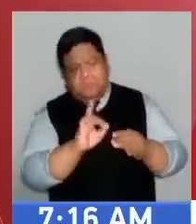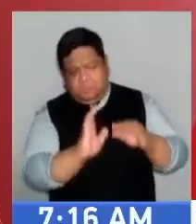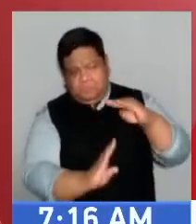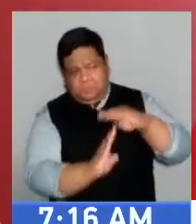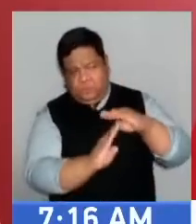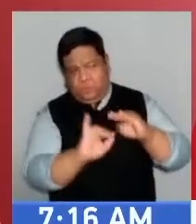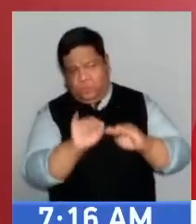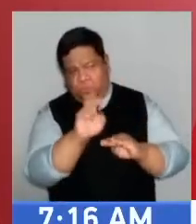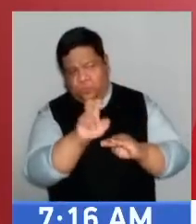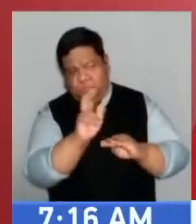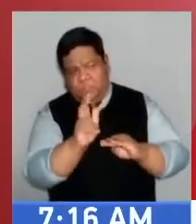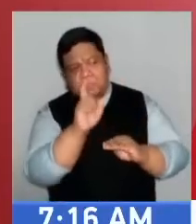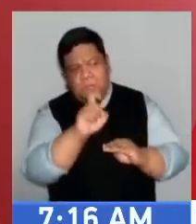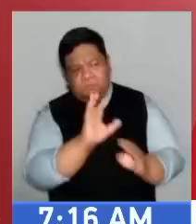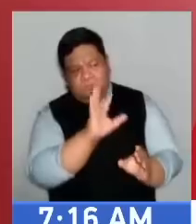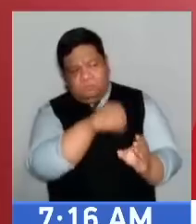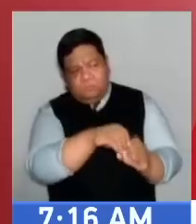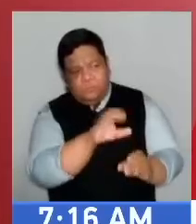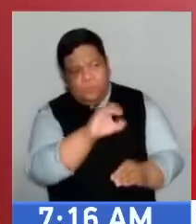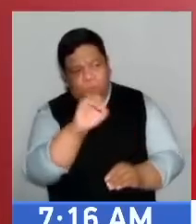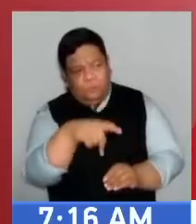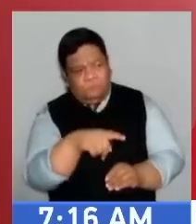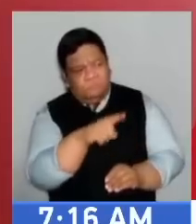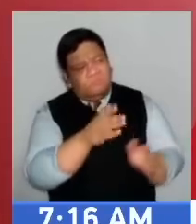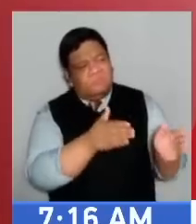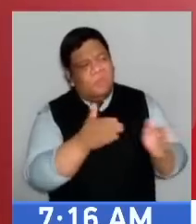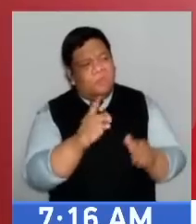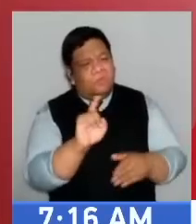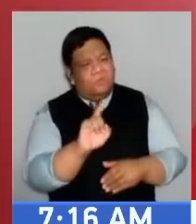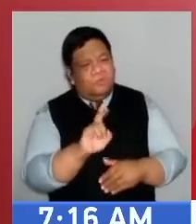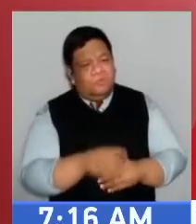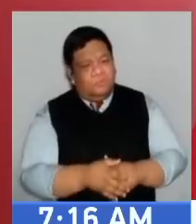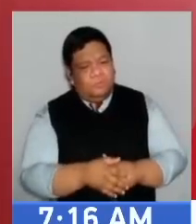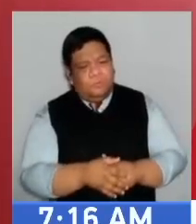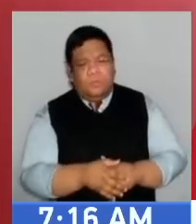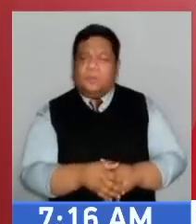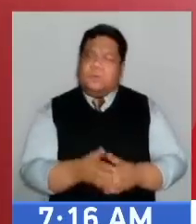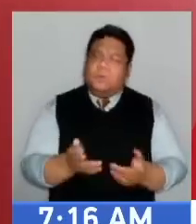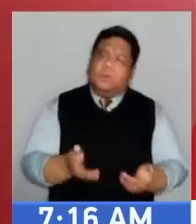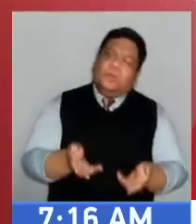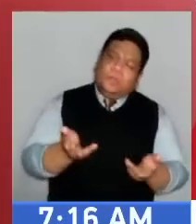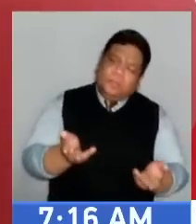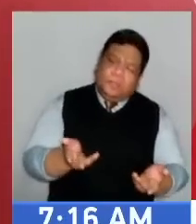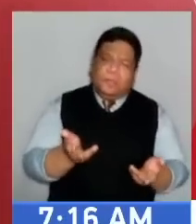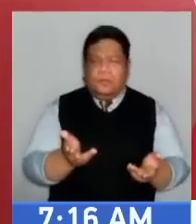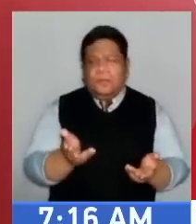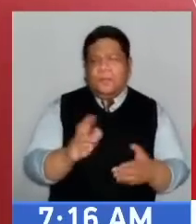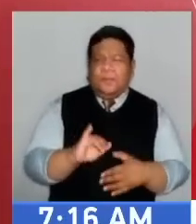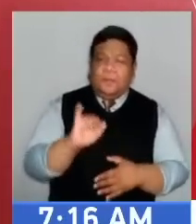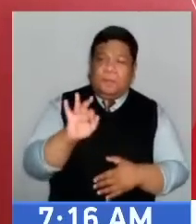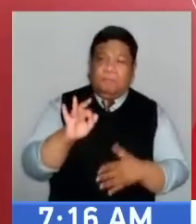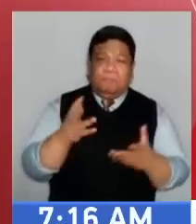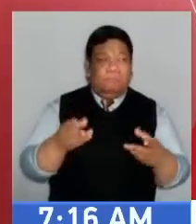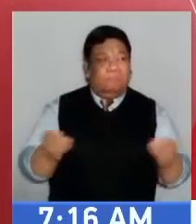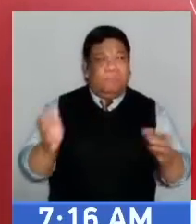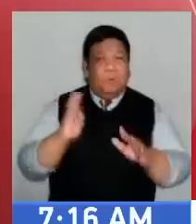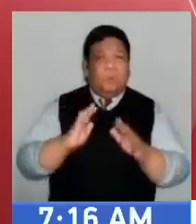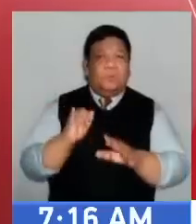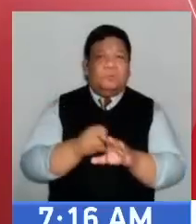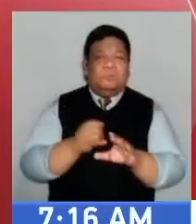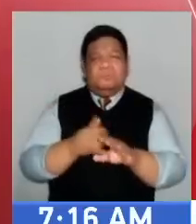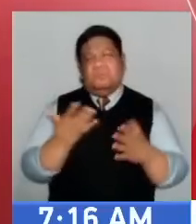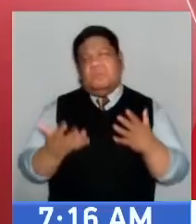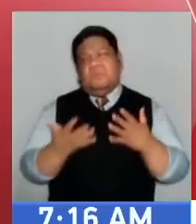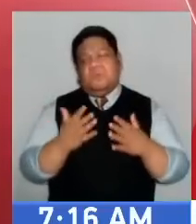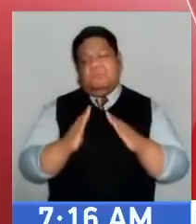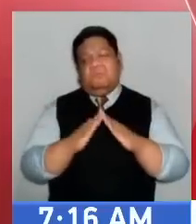niyan? Ay, kung sakasakaling ma-piece out na lahat yung mga jeep, palagay ko, tatambay na lang ako sa bahay. Sa bahay na lang ako